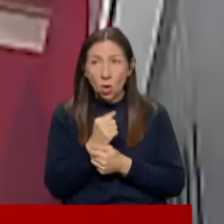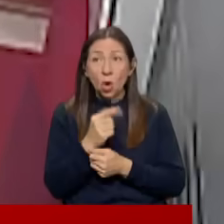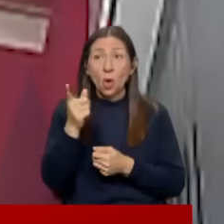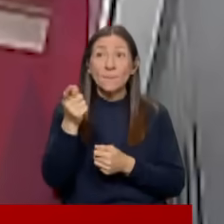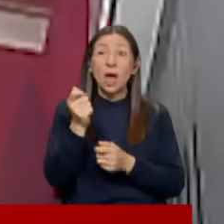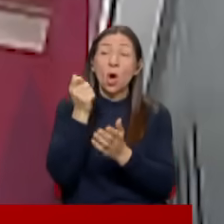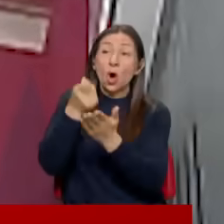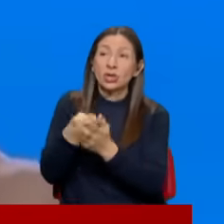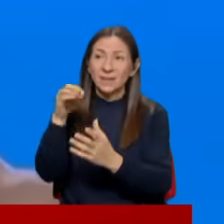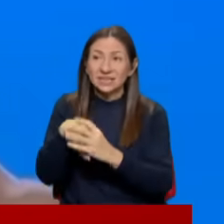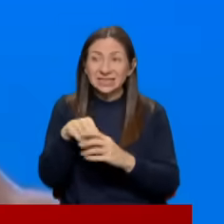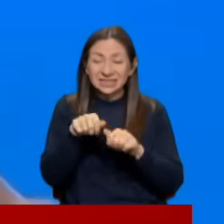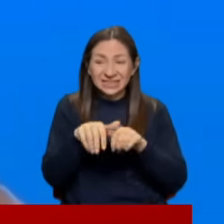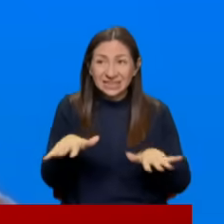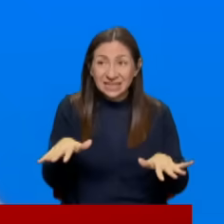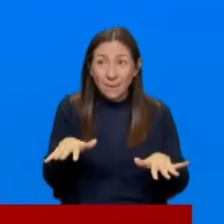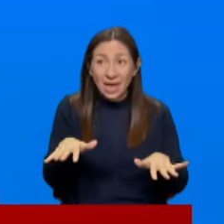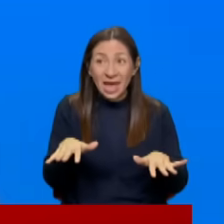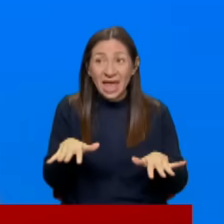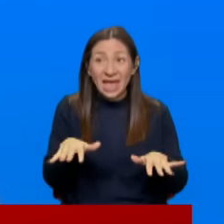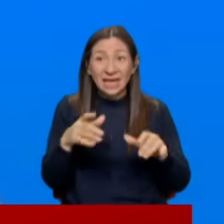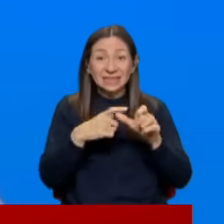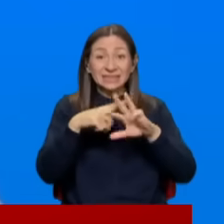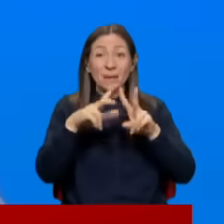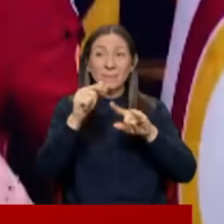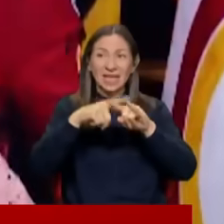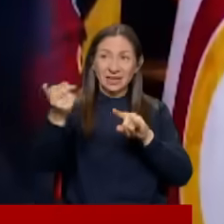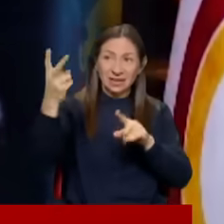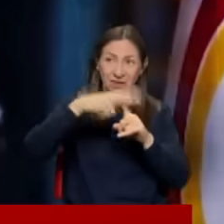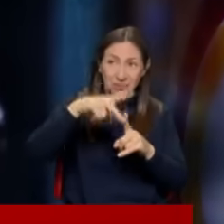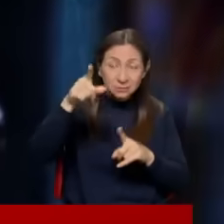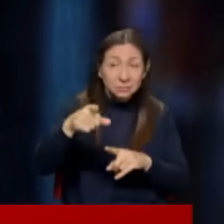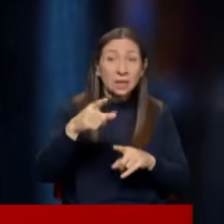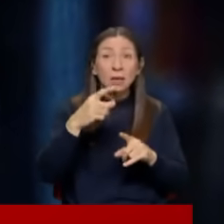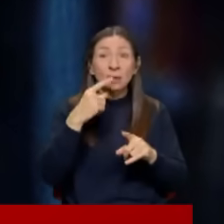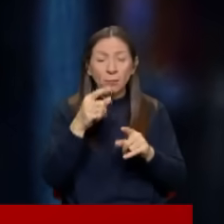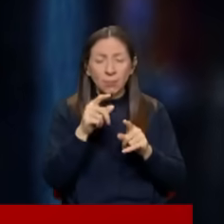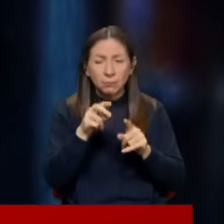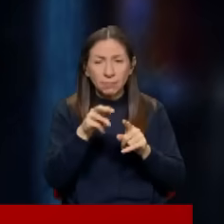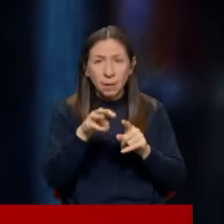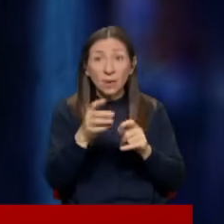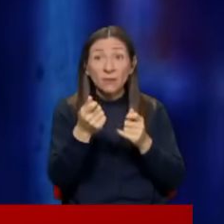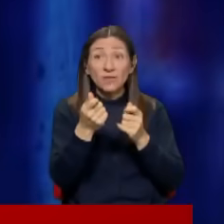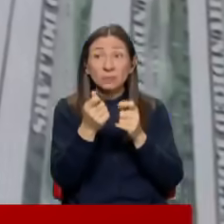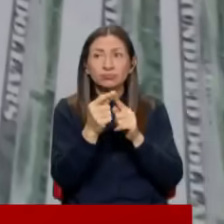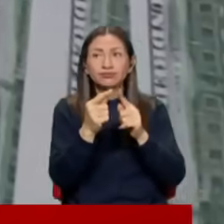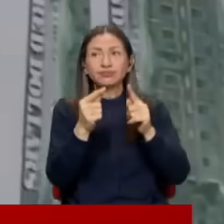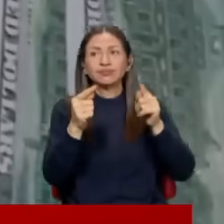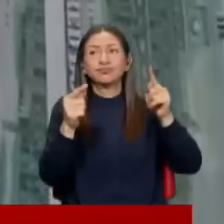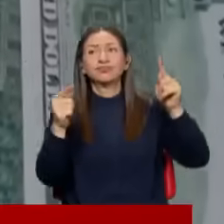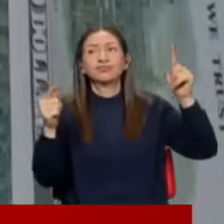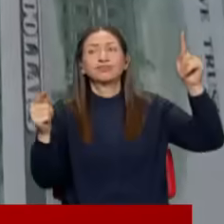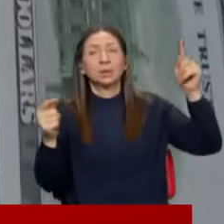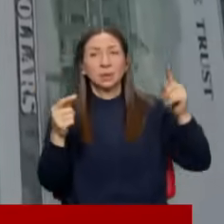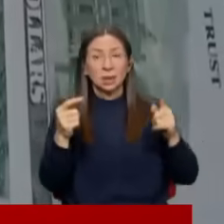Onun parasını ödemek için sisteme Semih giriyor, işte Semih Kaya giriyor derken aradaki rakam böyle